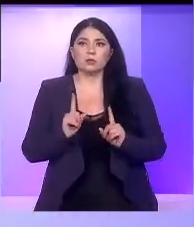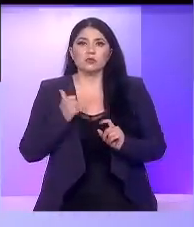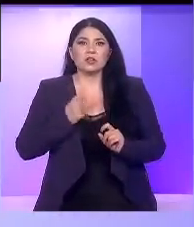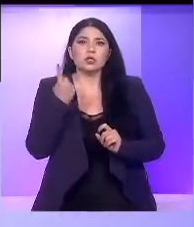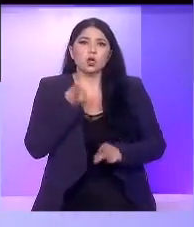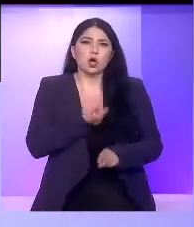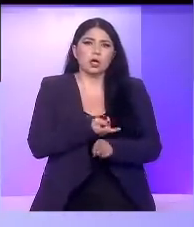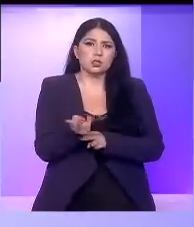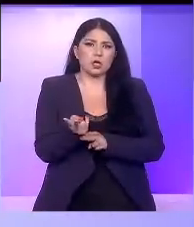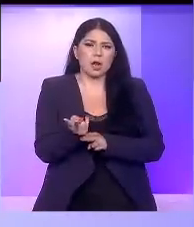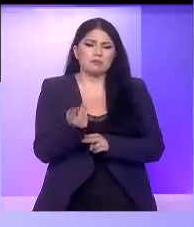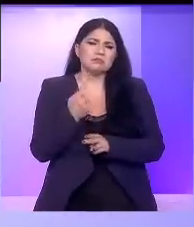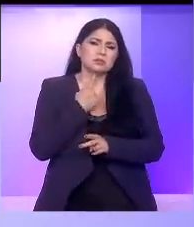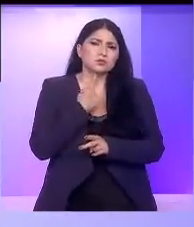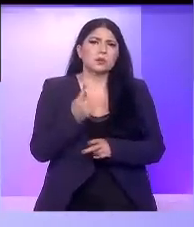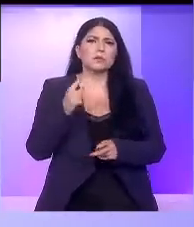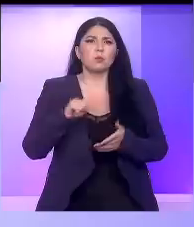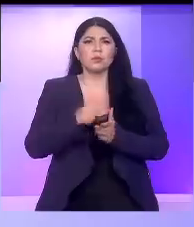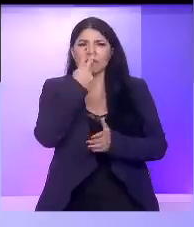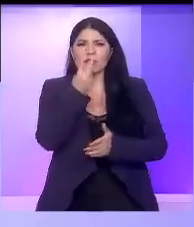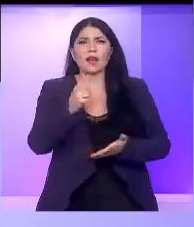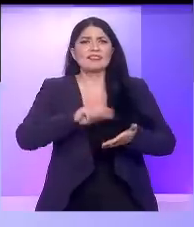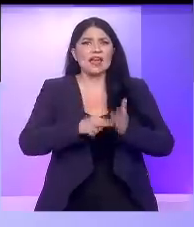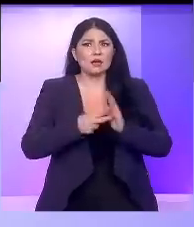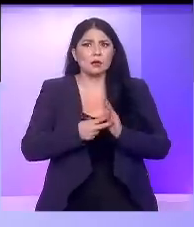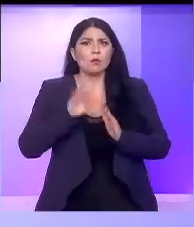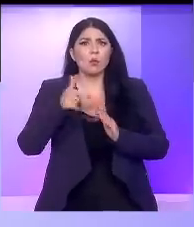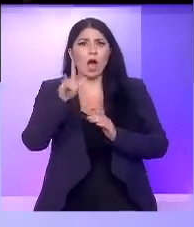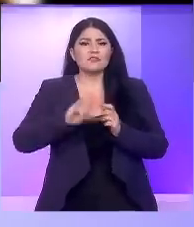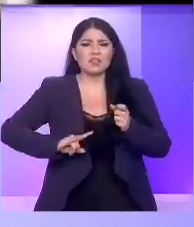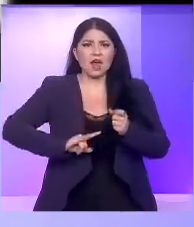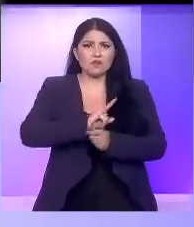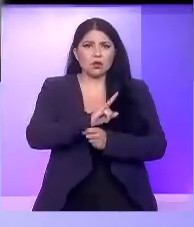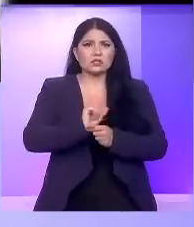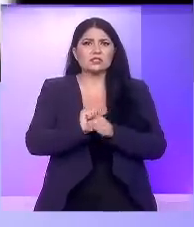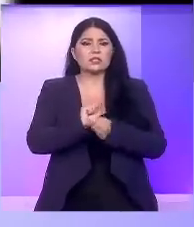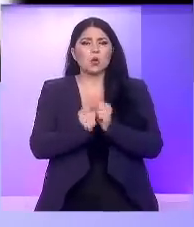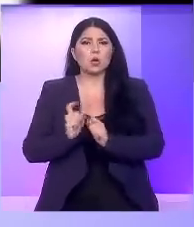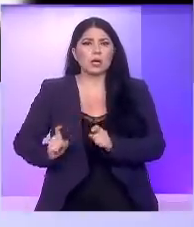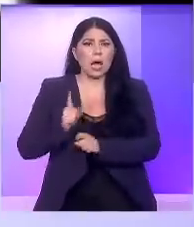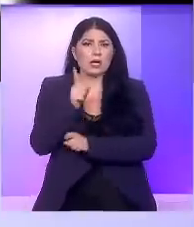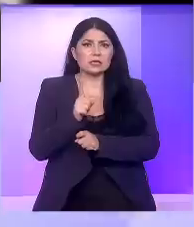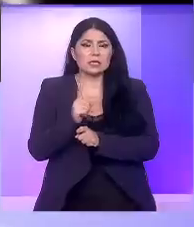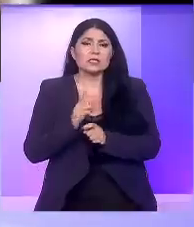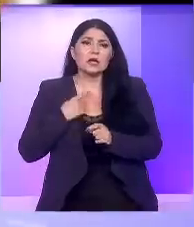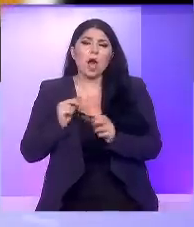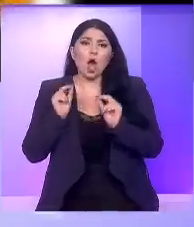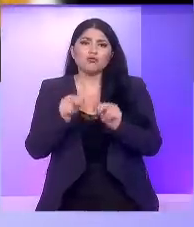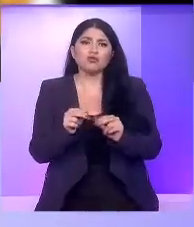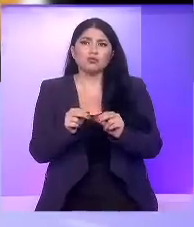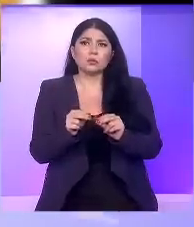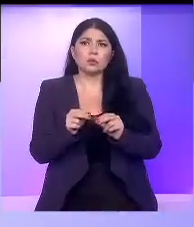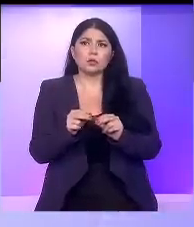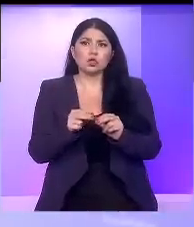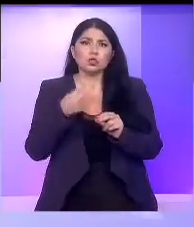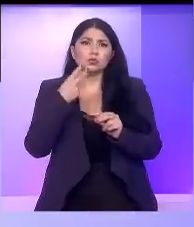dintr-o eroare tehnică, să spunem, ar putea ca o astfel de dronă sau o astfel de rachetă să depășească limita celor, eu